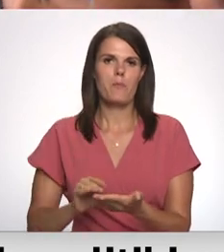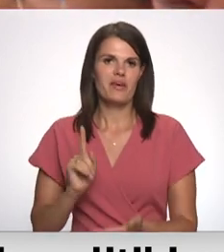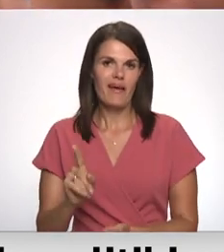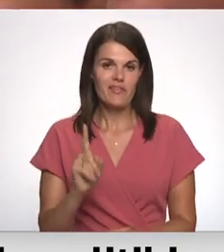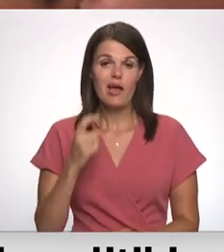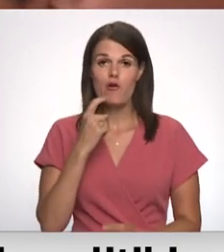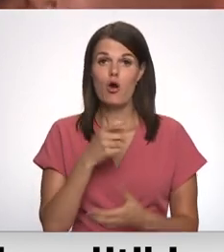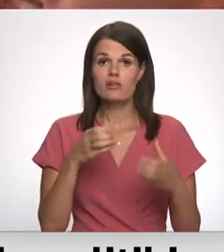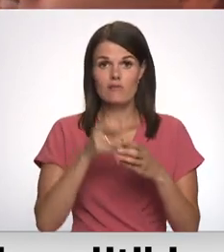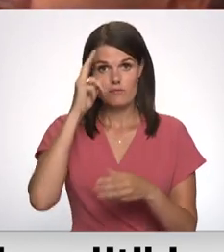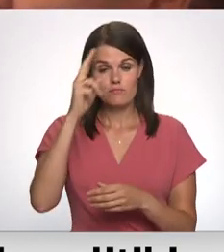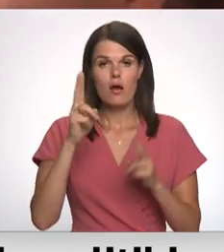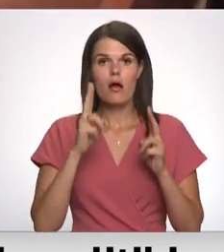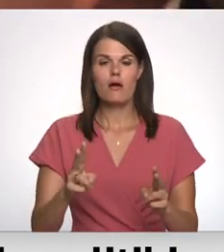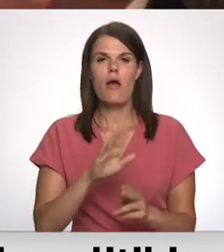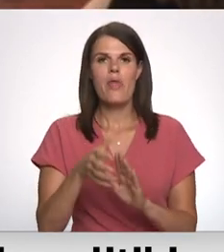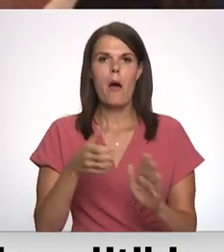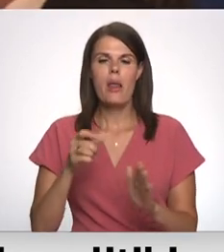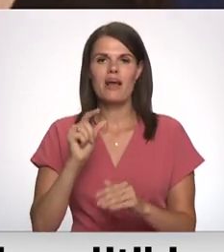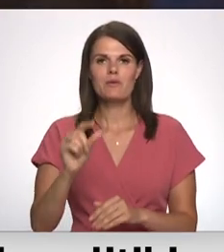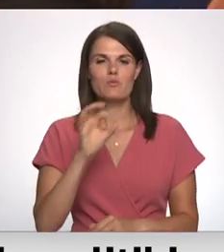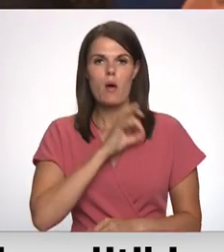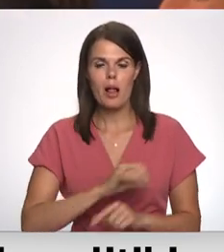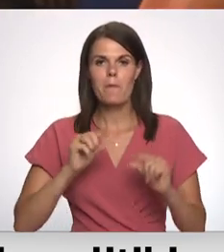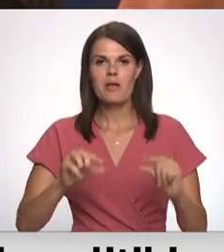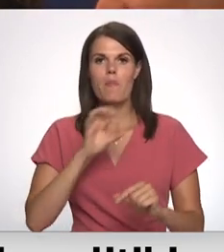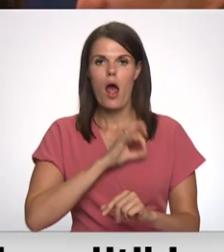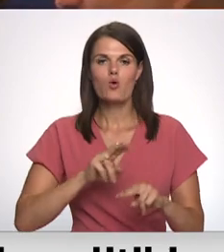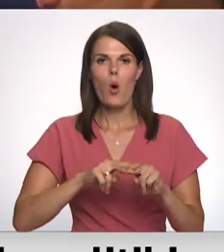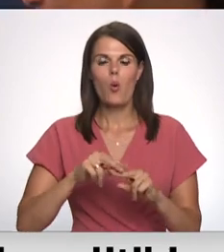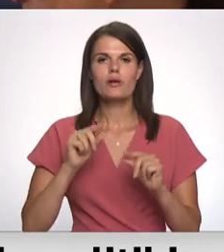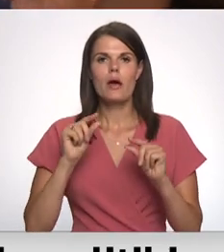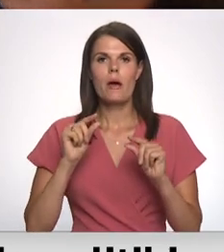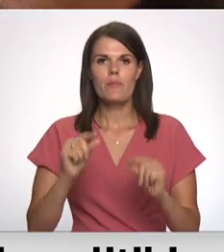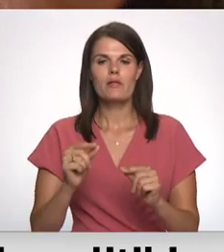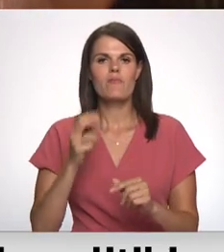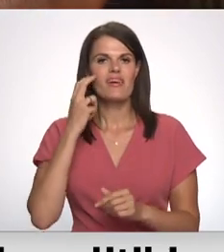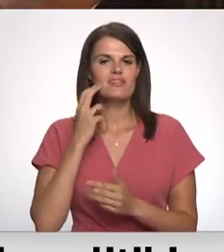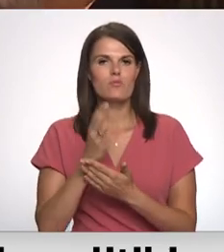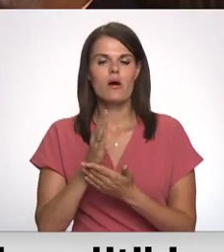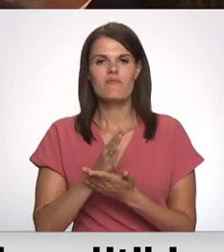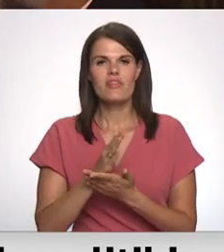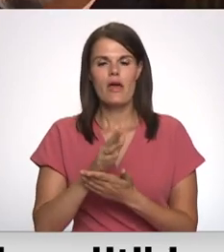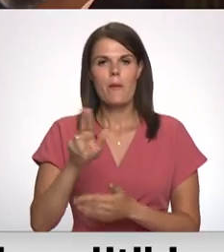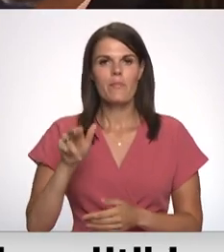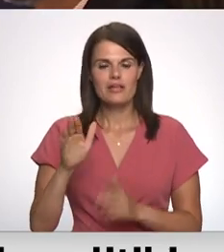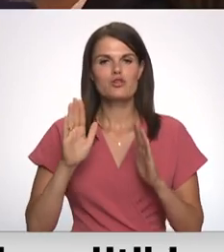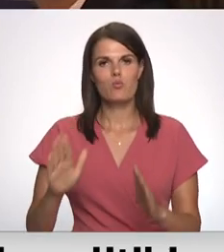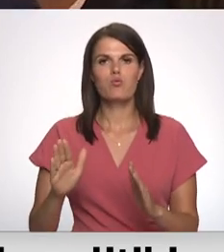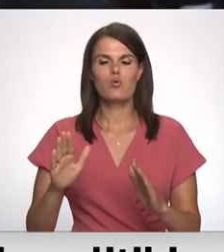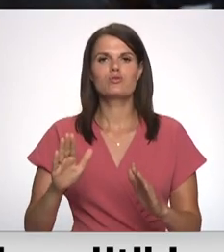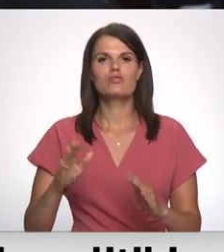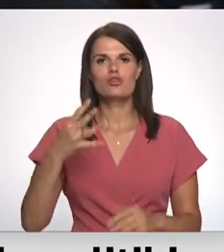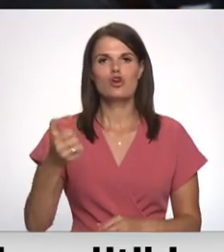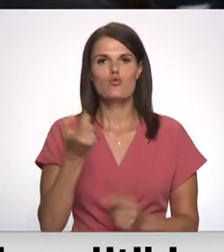ka neapliekamais minimums algām, minimālā alga un vidējā vecuma pensija 4 gadu laikā sasniegs 750 eiro.